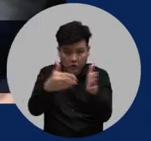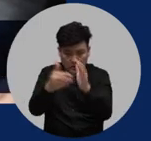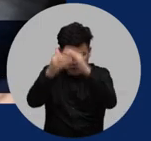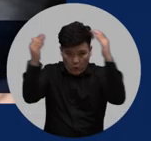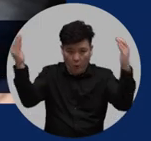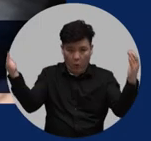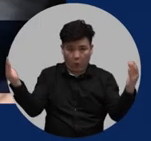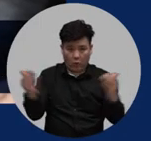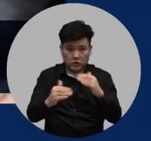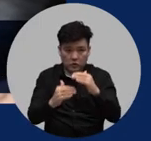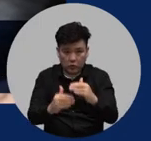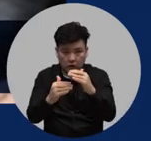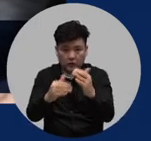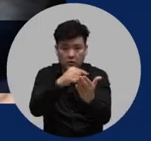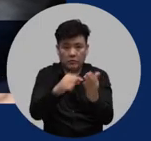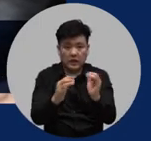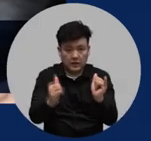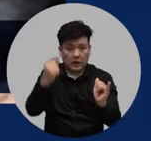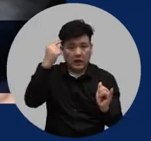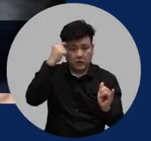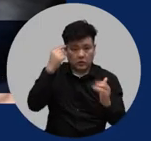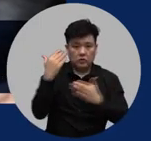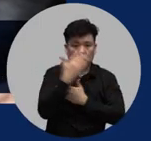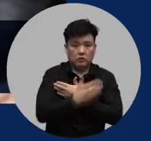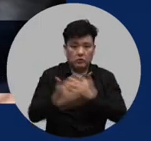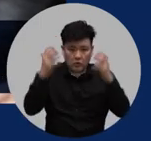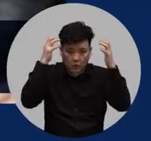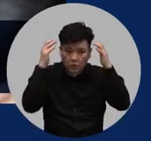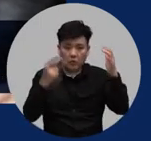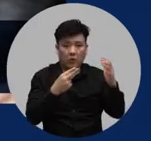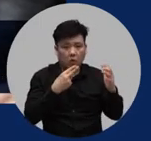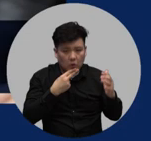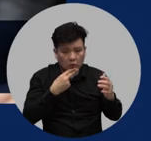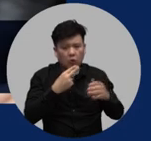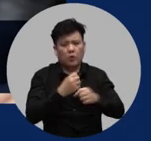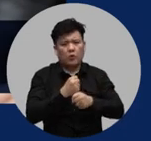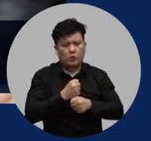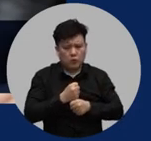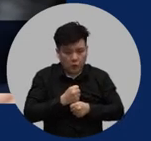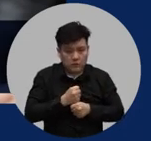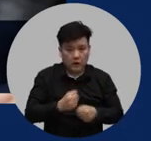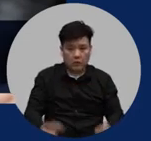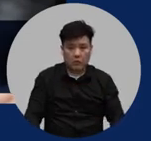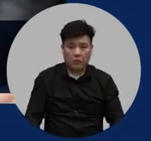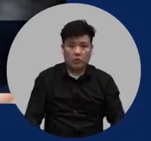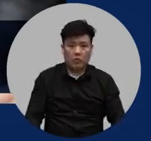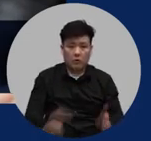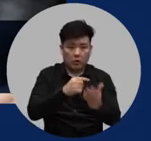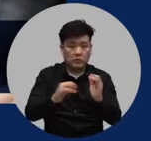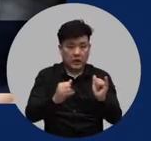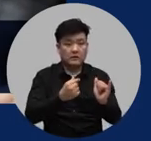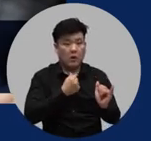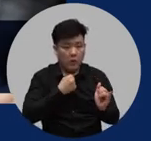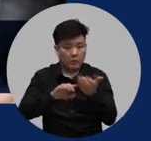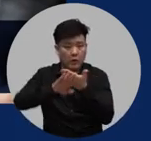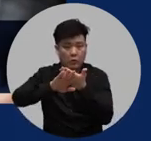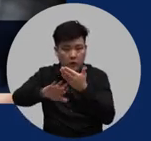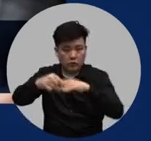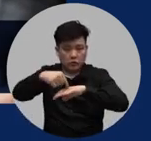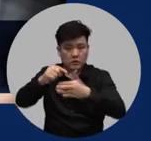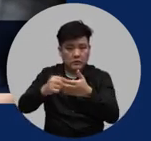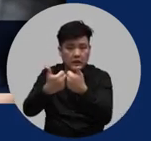전체 과정에서 피해자가 정신적, 육체적 고통을 받지 않도록 최대한 주의해야 하고 피해자가 원할